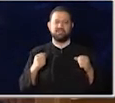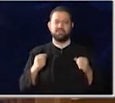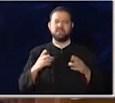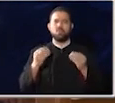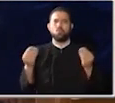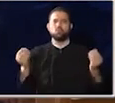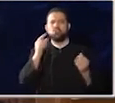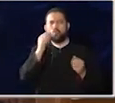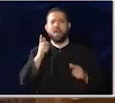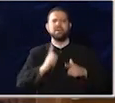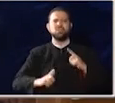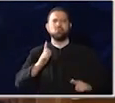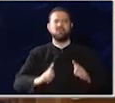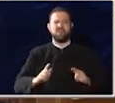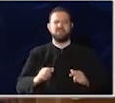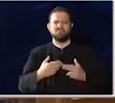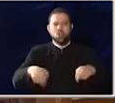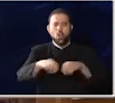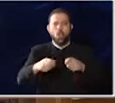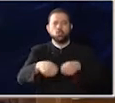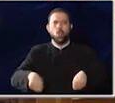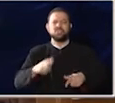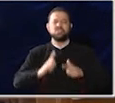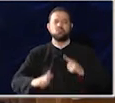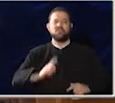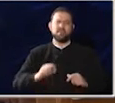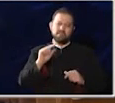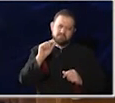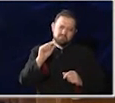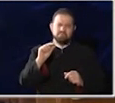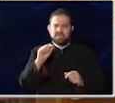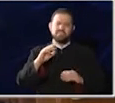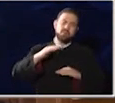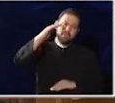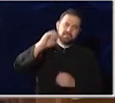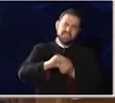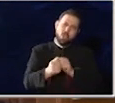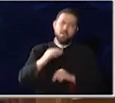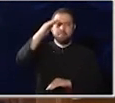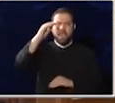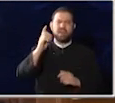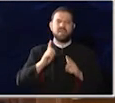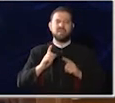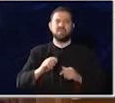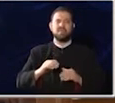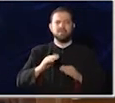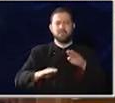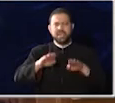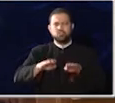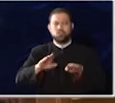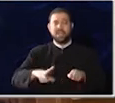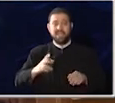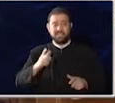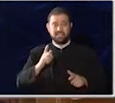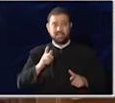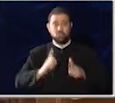Multă lume suferă, noi toți suferim într-o oarecare măsură. Este suferința